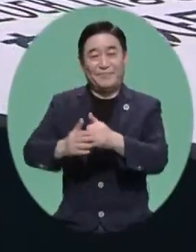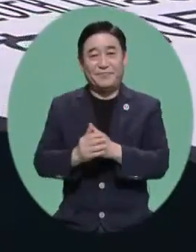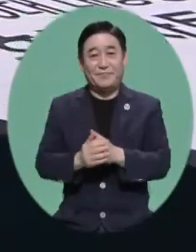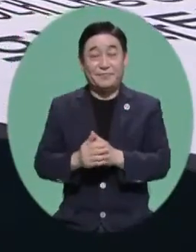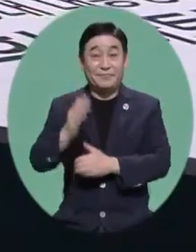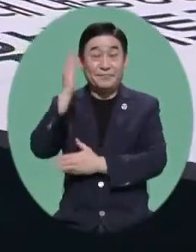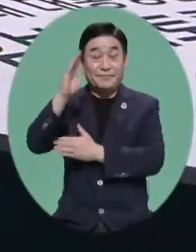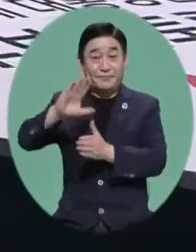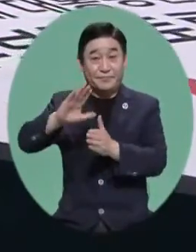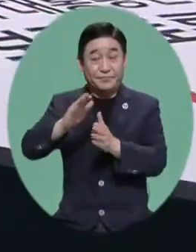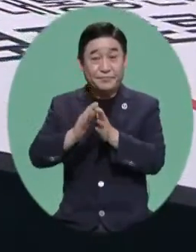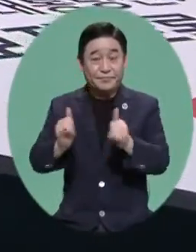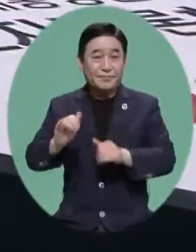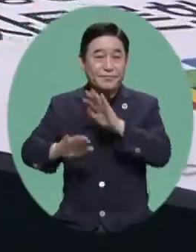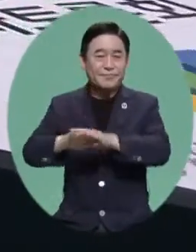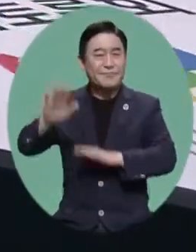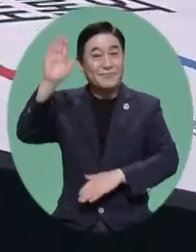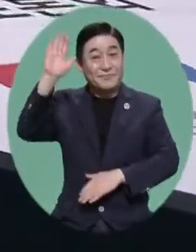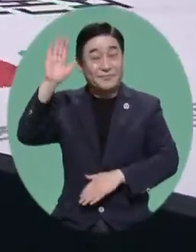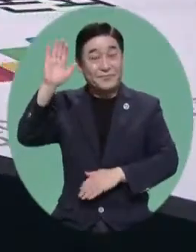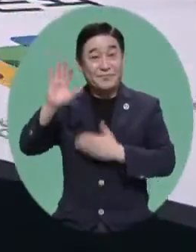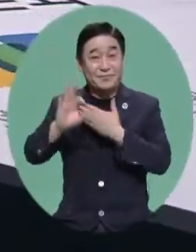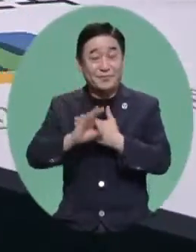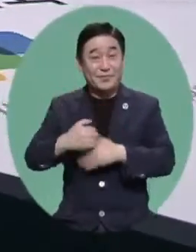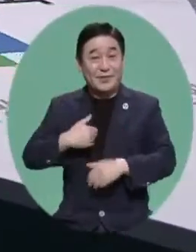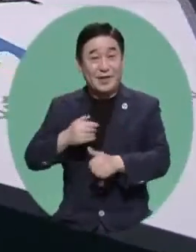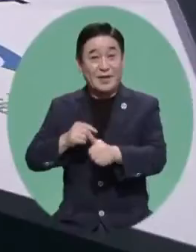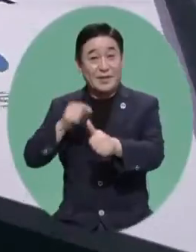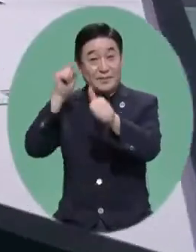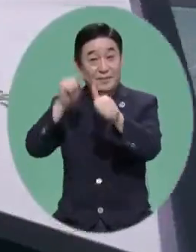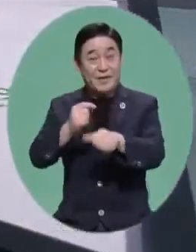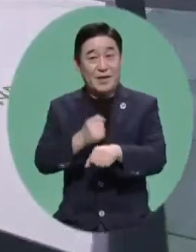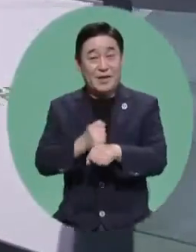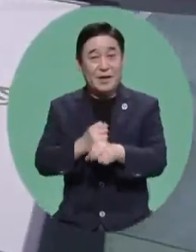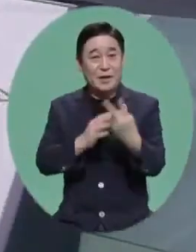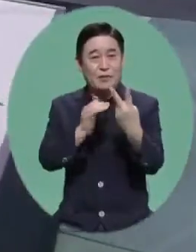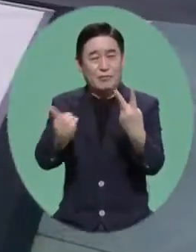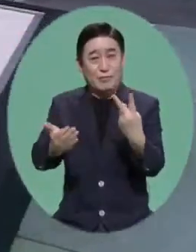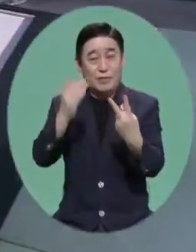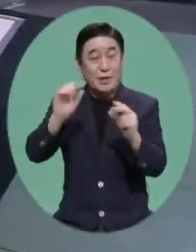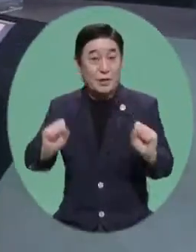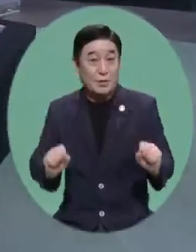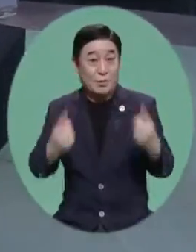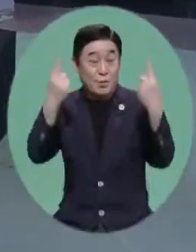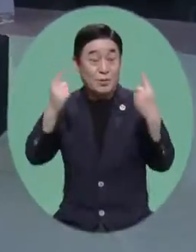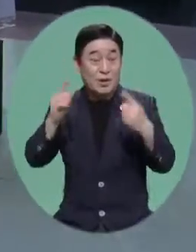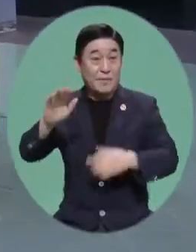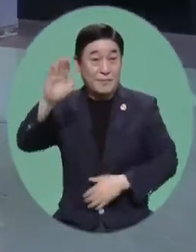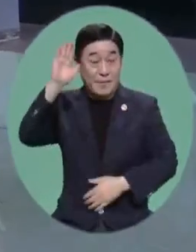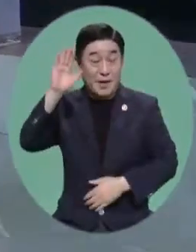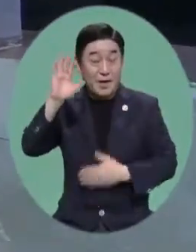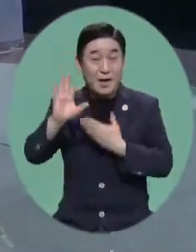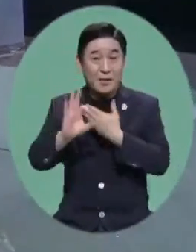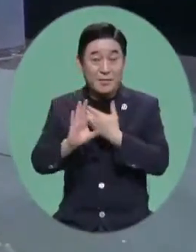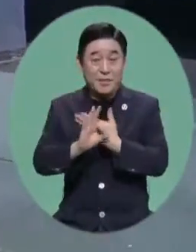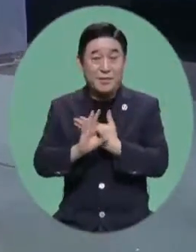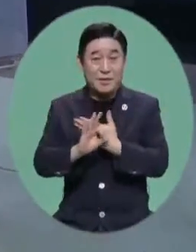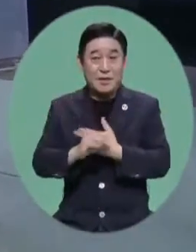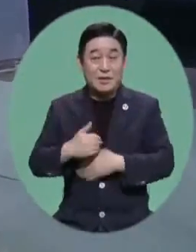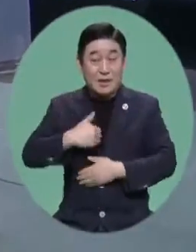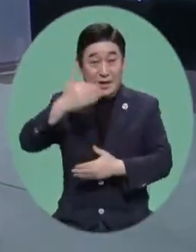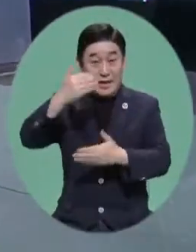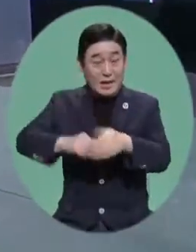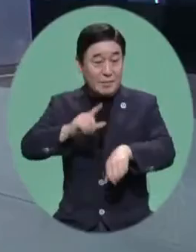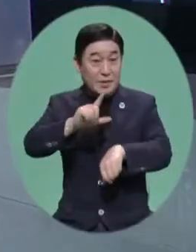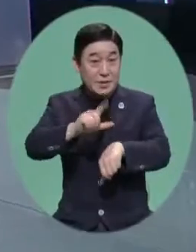드리구요 발언 하실분을 손을 들어 주시면 제가 발언권 드리겠습니다 2분 이상 아기 동시에 발언권 신청 하시는 경우에는 제가